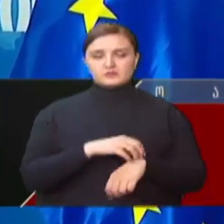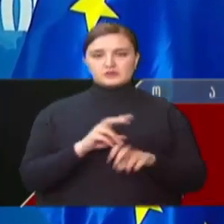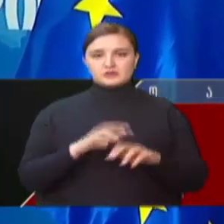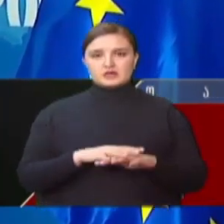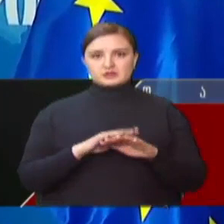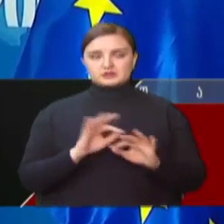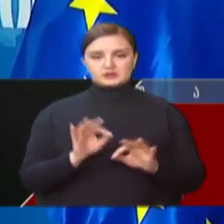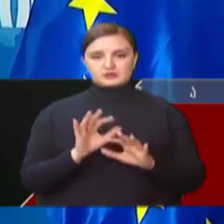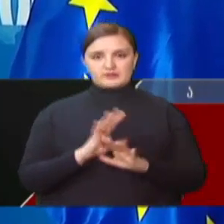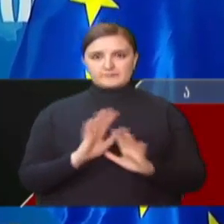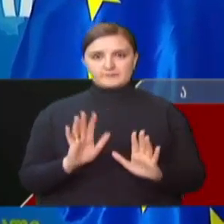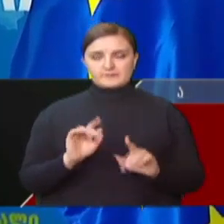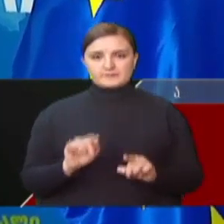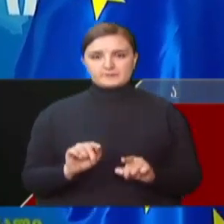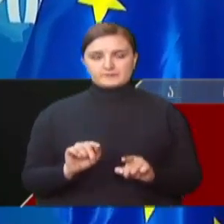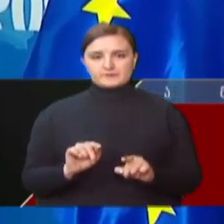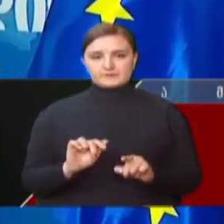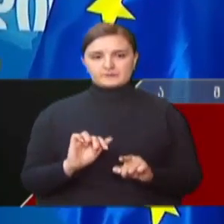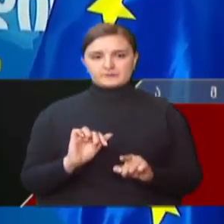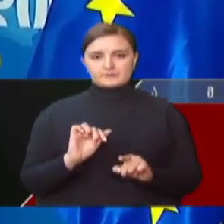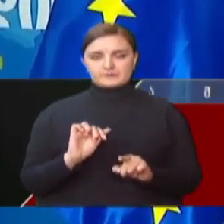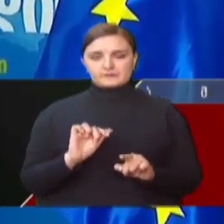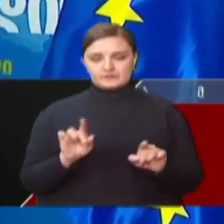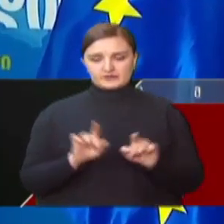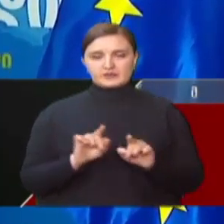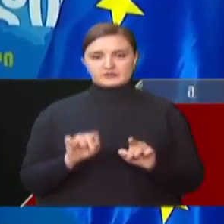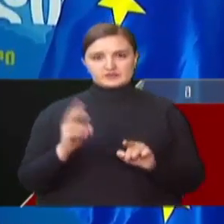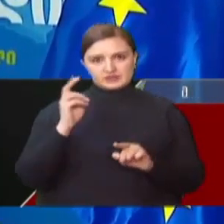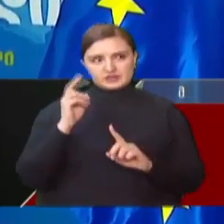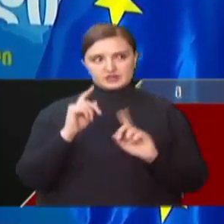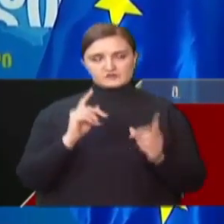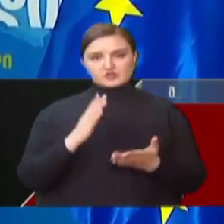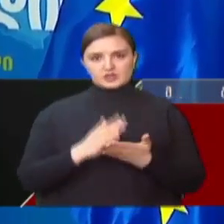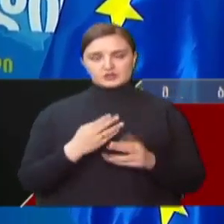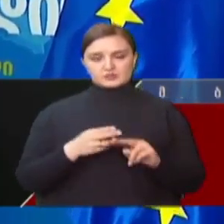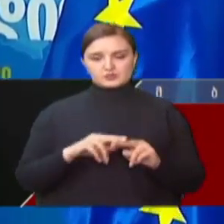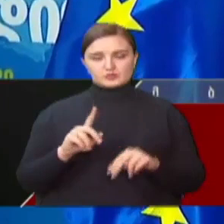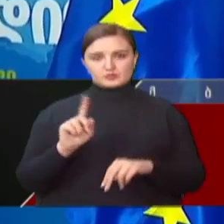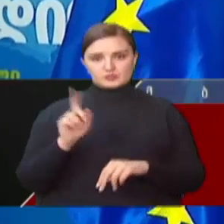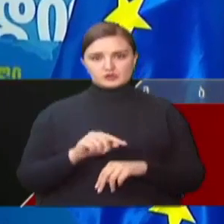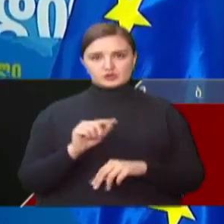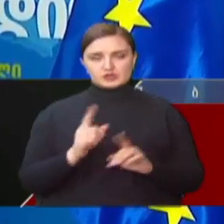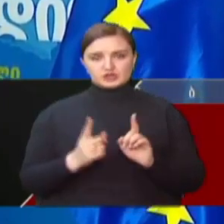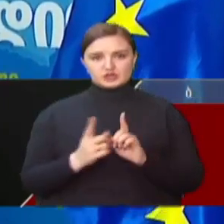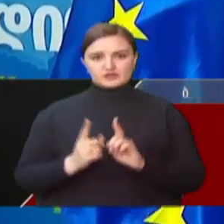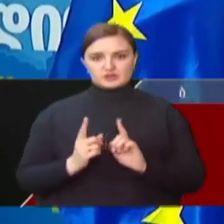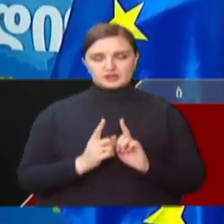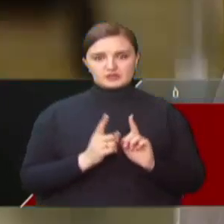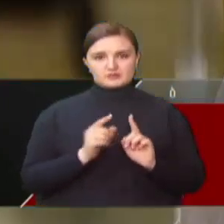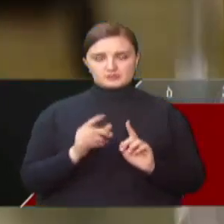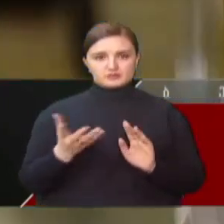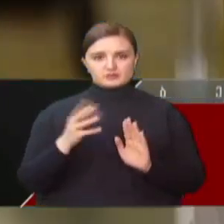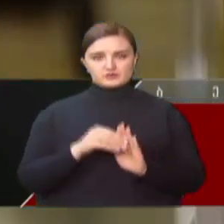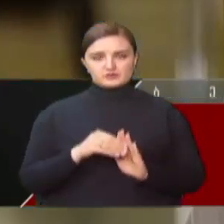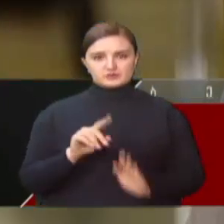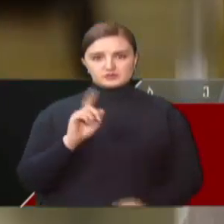ყოფილი არის ეს პარტიული აქცია და არც დაანონსებული როგორც პარტიული აქცია. ისრაელენი კიევში არის, იმიტომ რომ მათ შორის იქ უნდა კონდეს რაღაც შეხვედრა და საბოლოოდ ელენიკიდან ჩაერთვება. რა